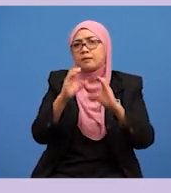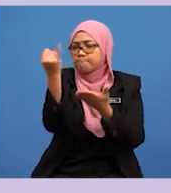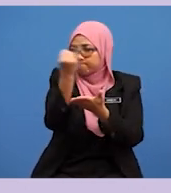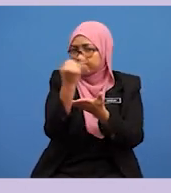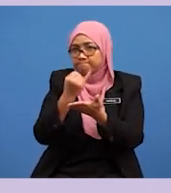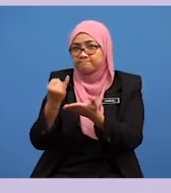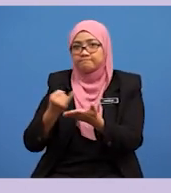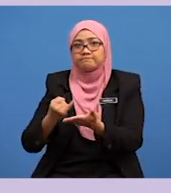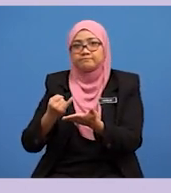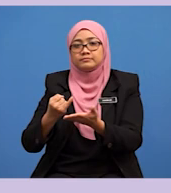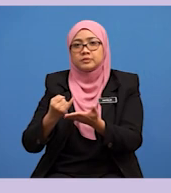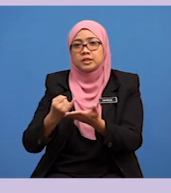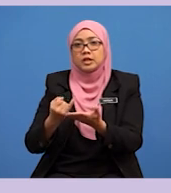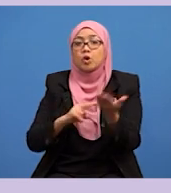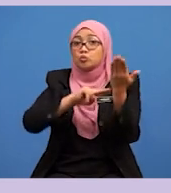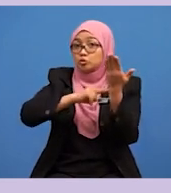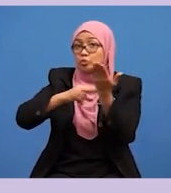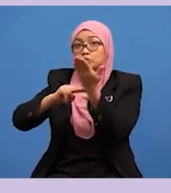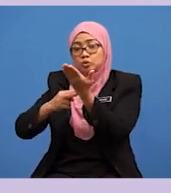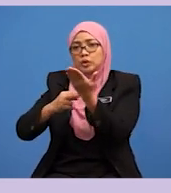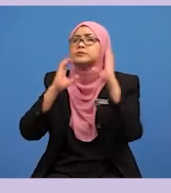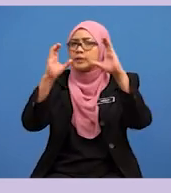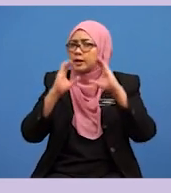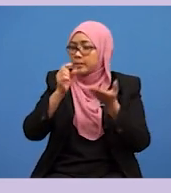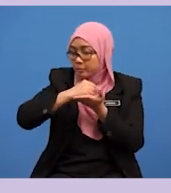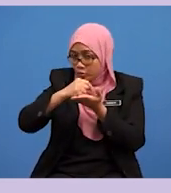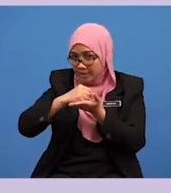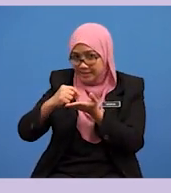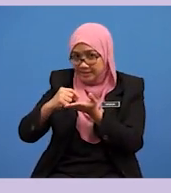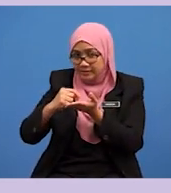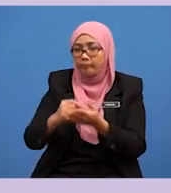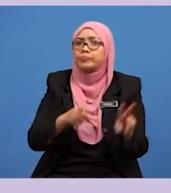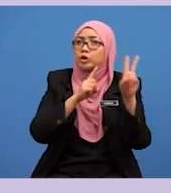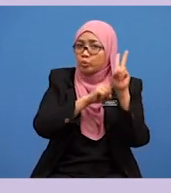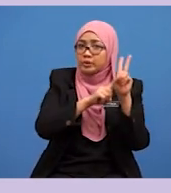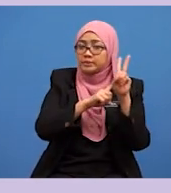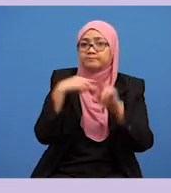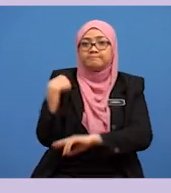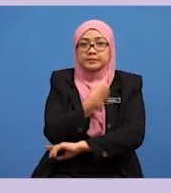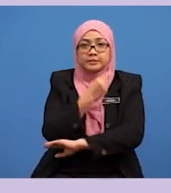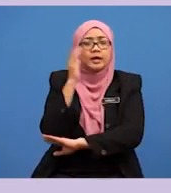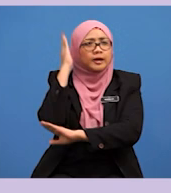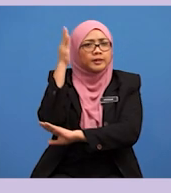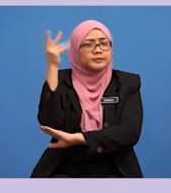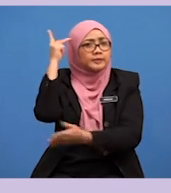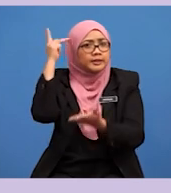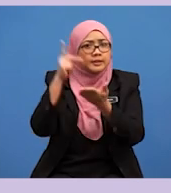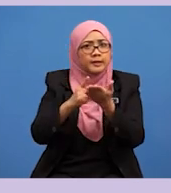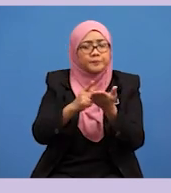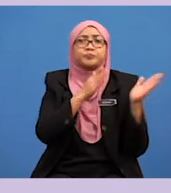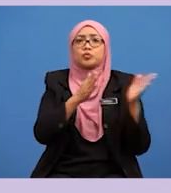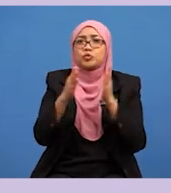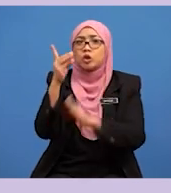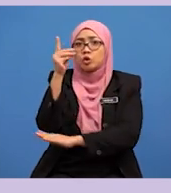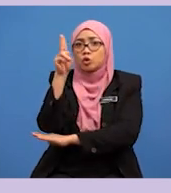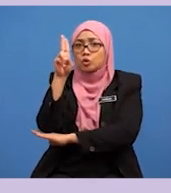cara menulisnya. Yang kedua, kita akan mengenal pasti apa itu susunan duplet dan apa itu susunan